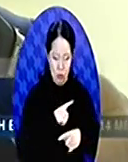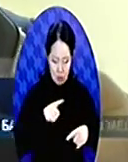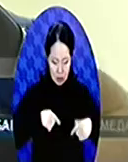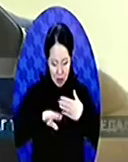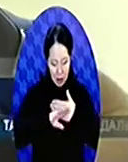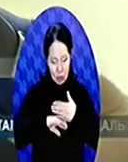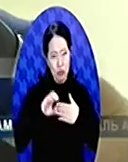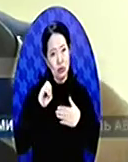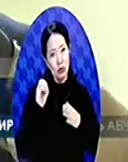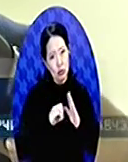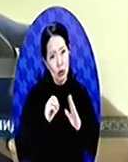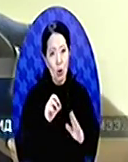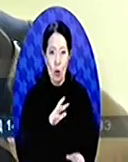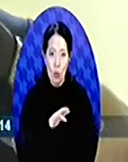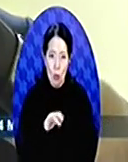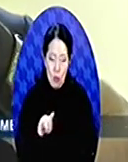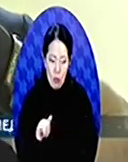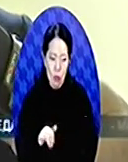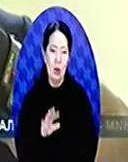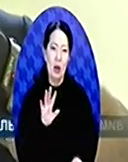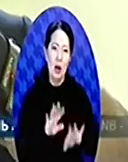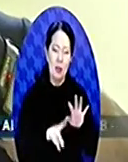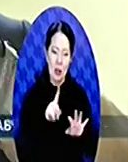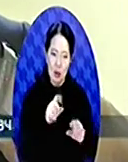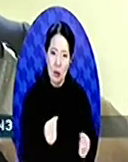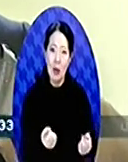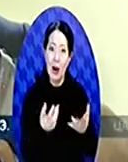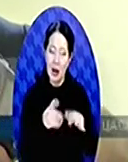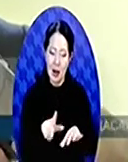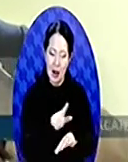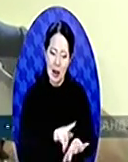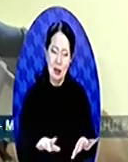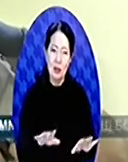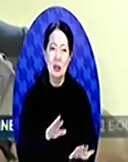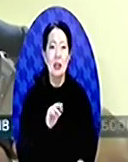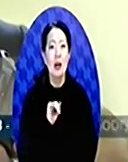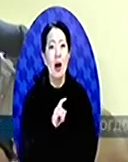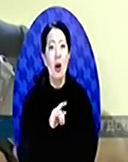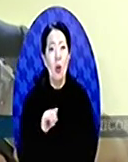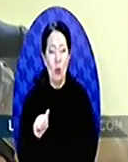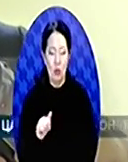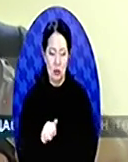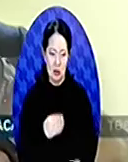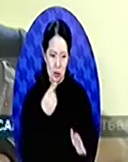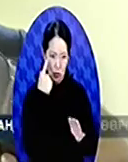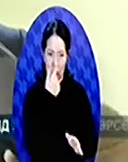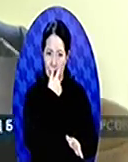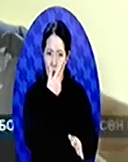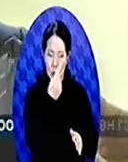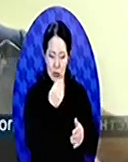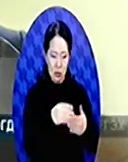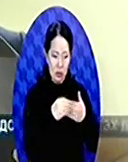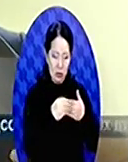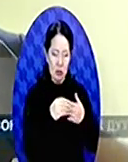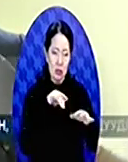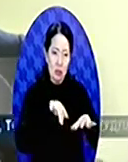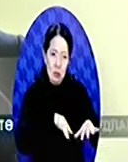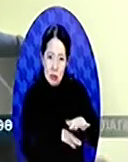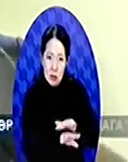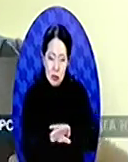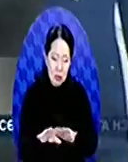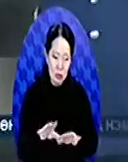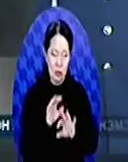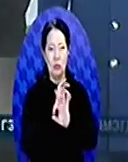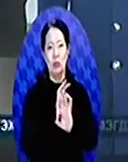ёстой ч юм уу ямар нэгэн зүйл бол газар хөдлөлт бол яах ёстой гэдэг талаараа бол чихнээр нь үзүүлбрээр нь нүдээр нь уулзах гэдэг чинь бол нэг